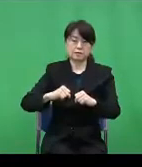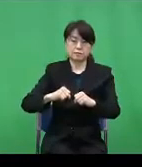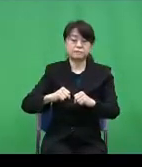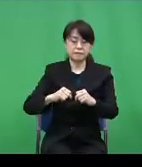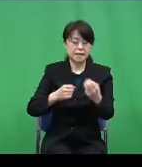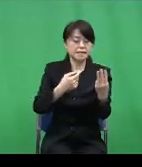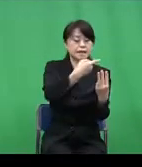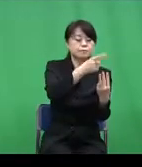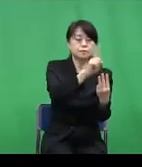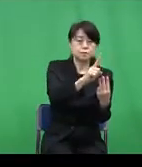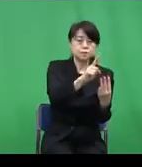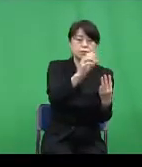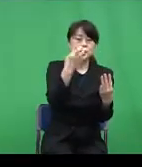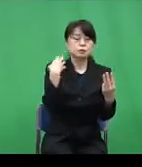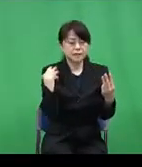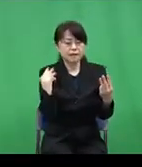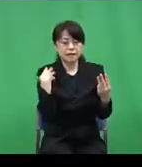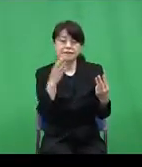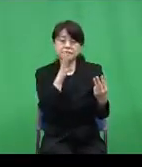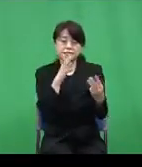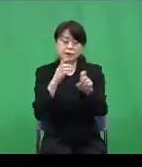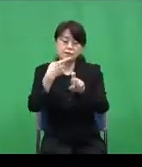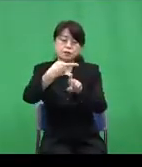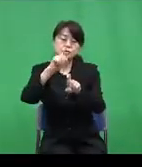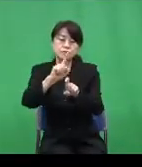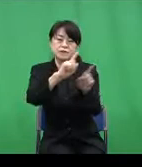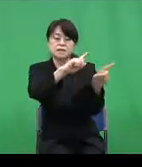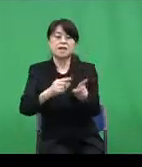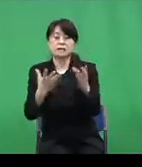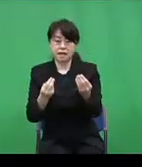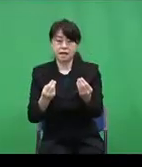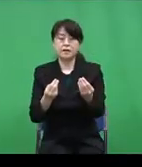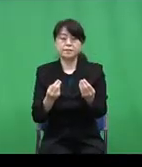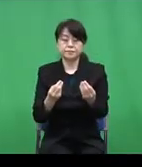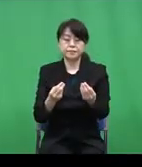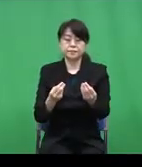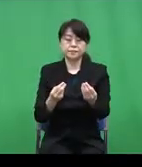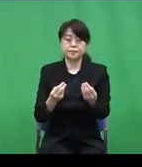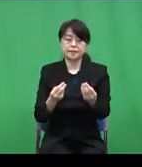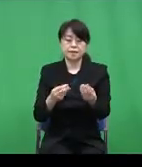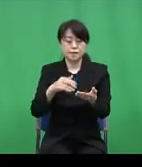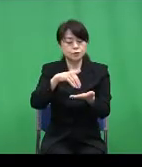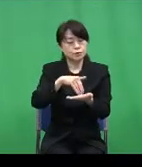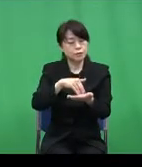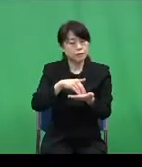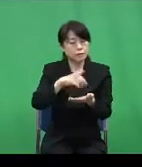ですね。で、いろんな計算の仕方がありますけれども、少なくとも620億余